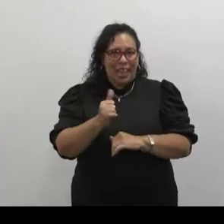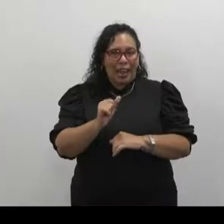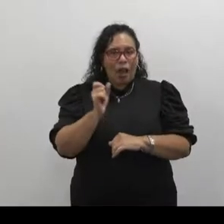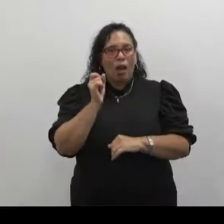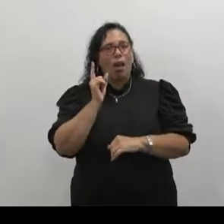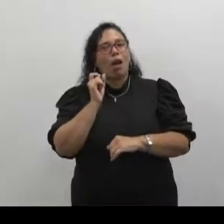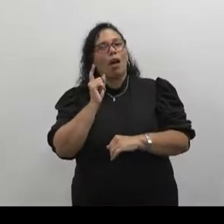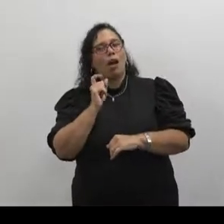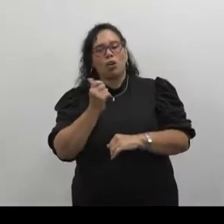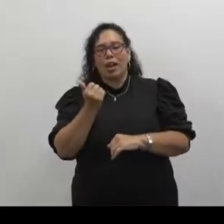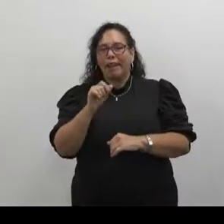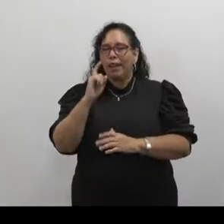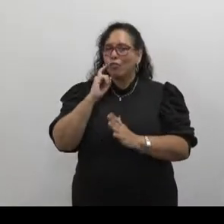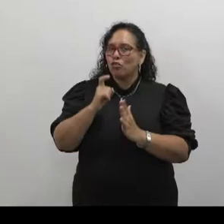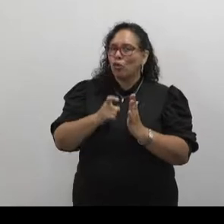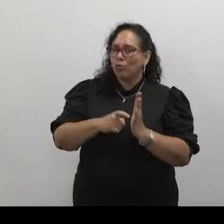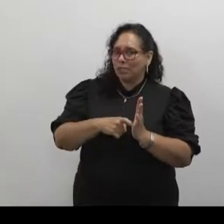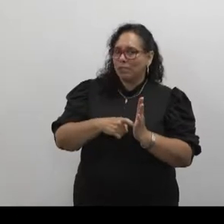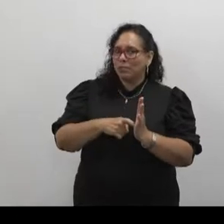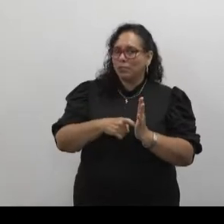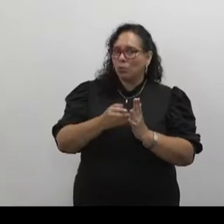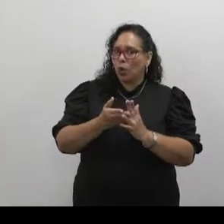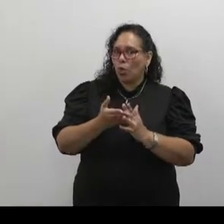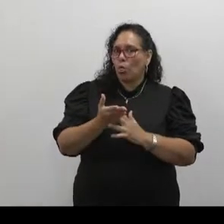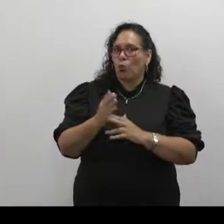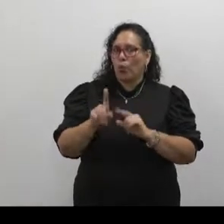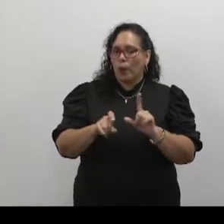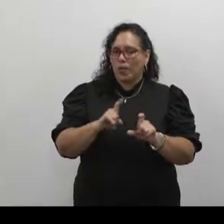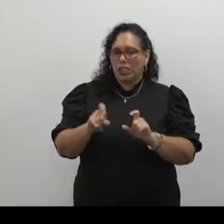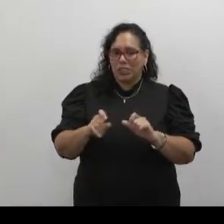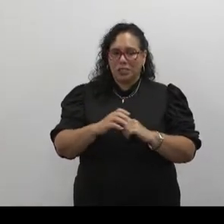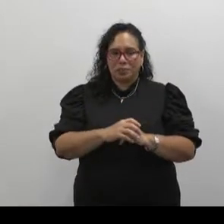ôi nè, ôi bàn cái lệ khởi.